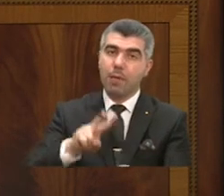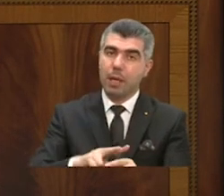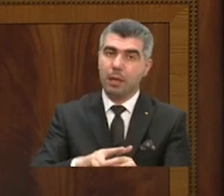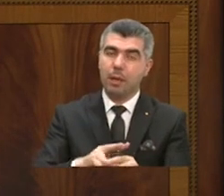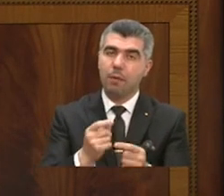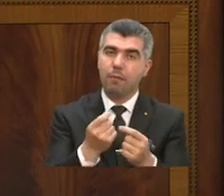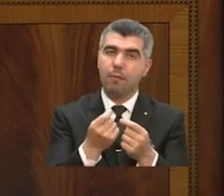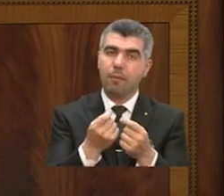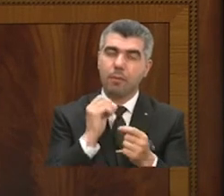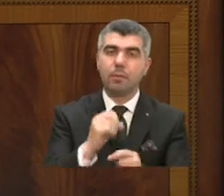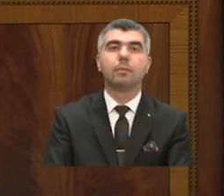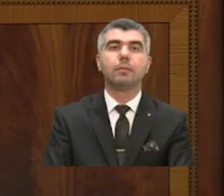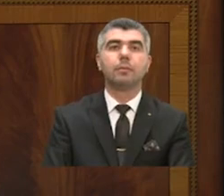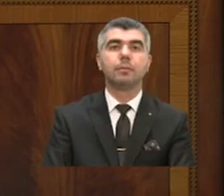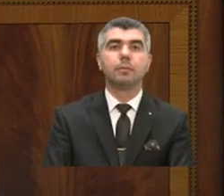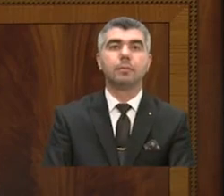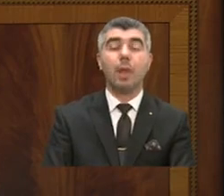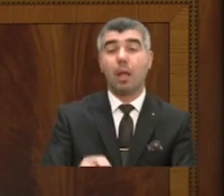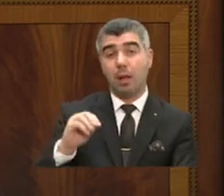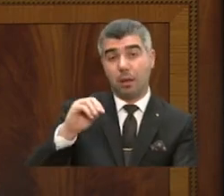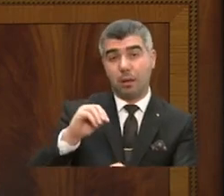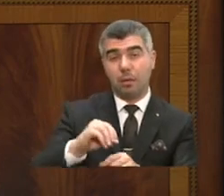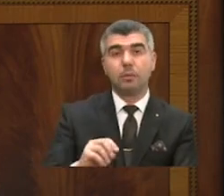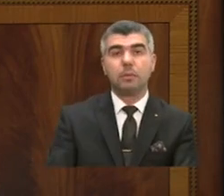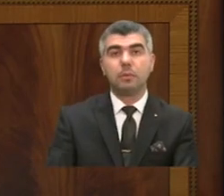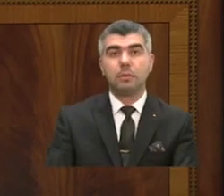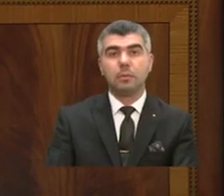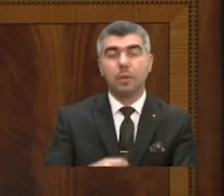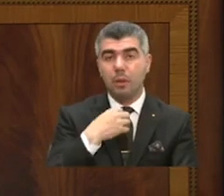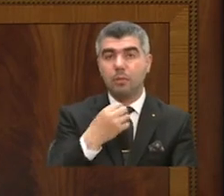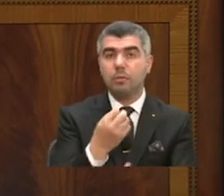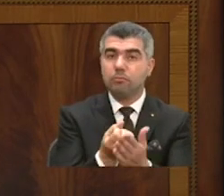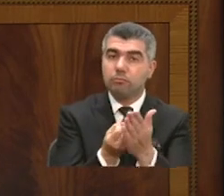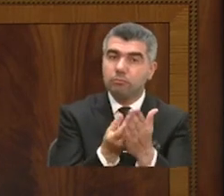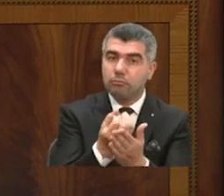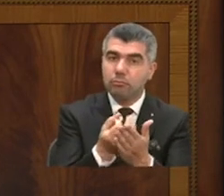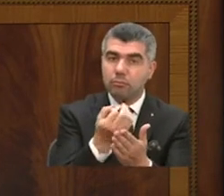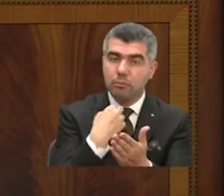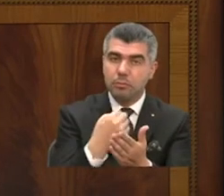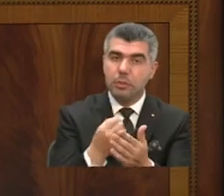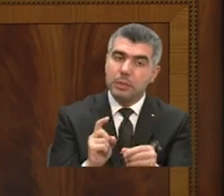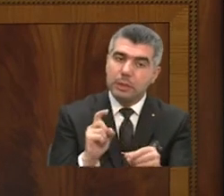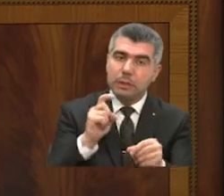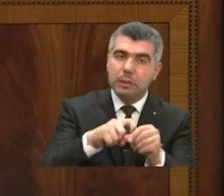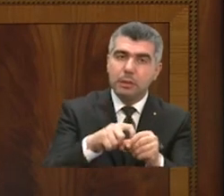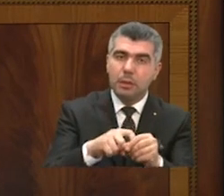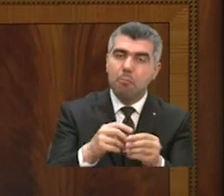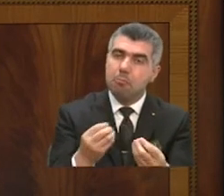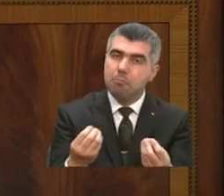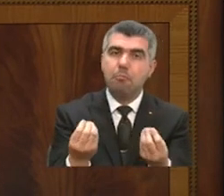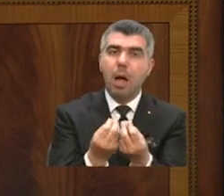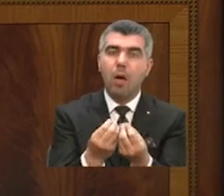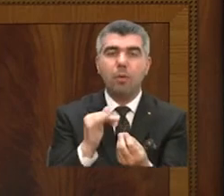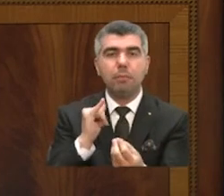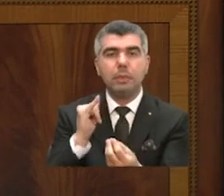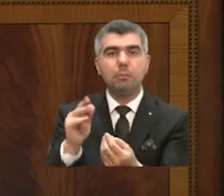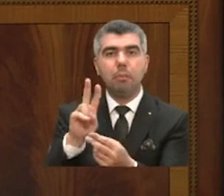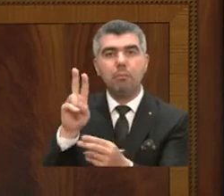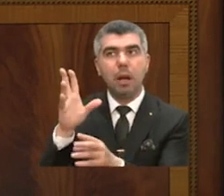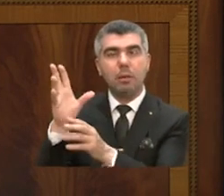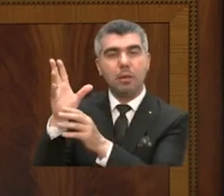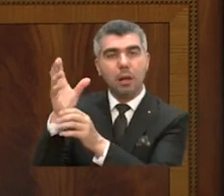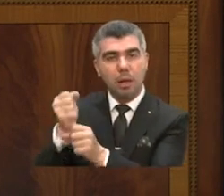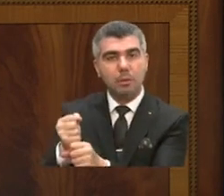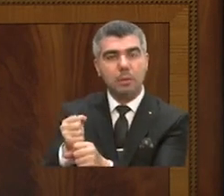وفي هذا السياق نبغي الإشارة للانخراط القوي تحت قيادة جلالة الملك نصره الله التي